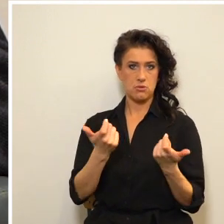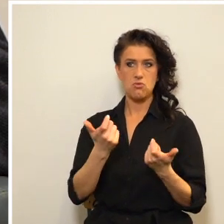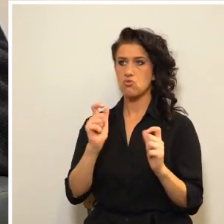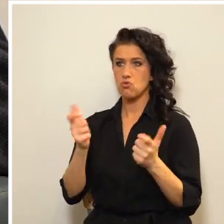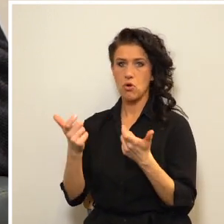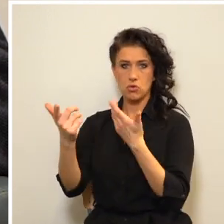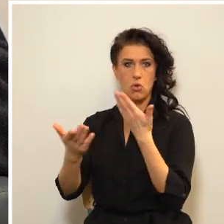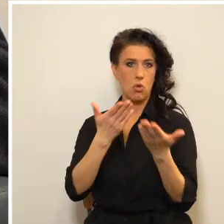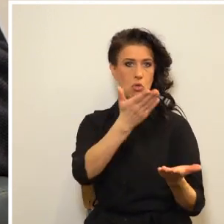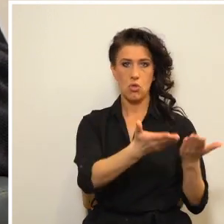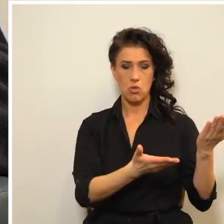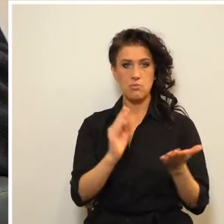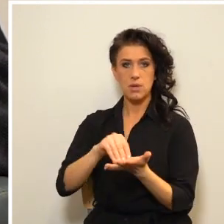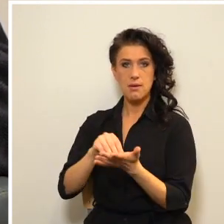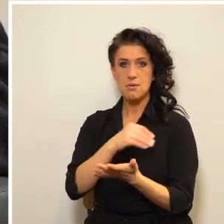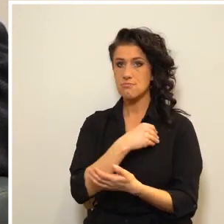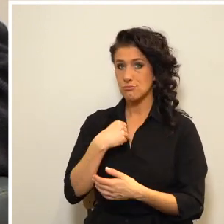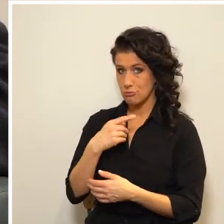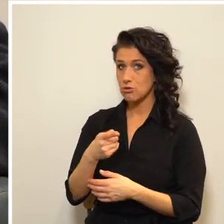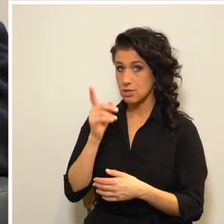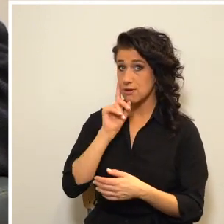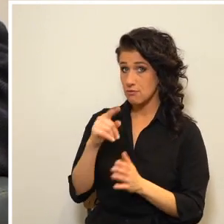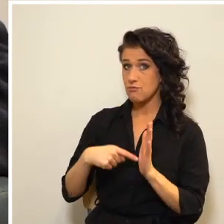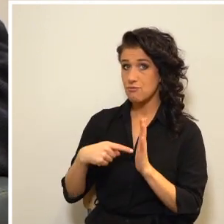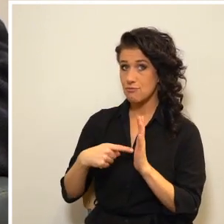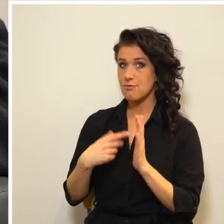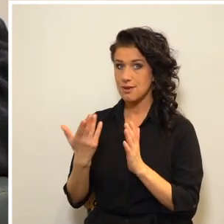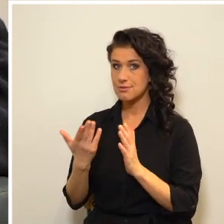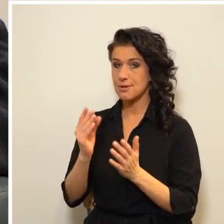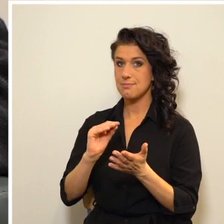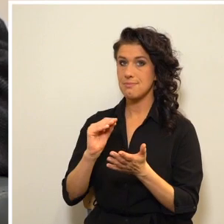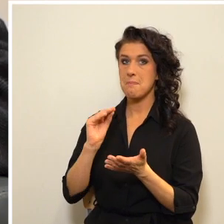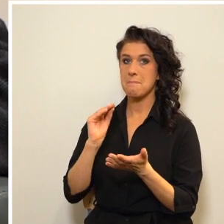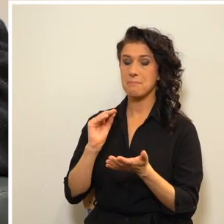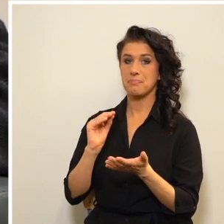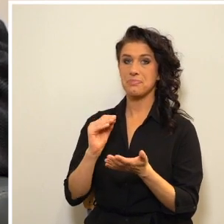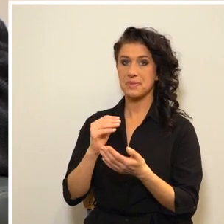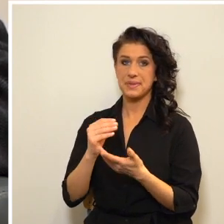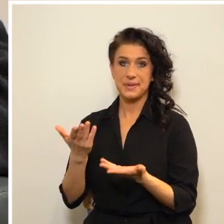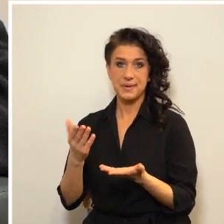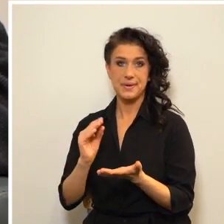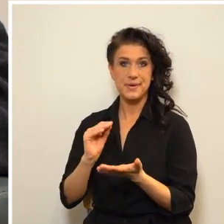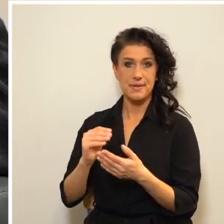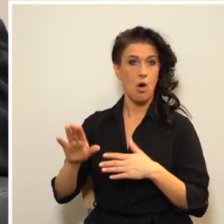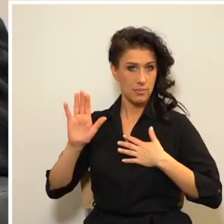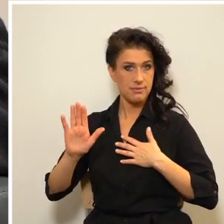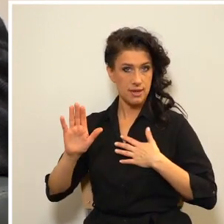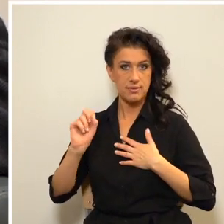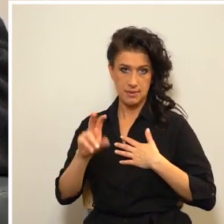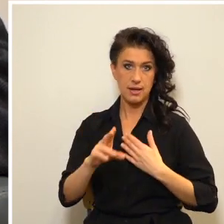praktykę która w Polsce No właśnie deklarowana jest praktykowana Nie jest tak jakby powinna także